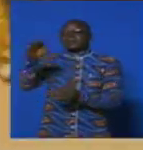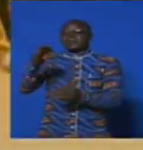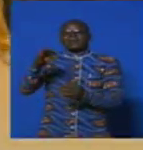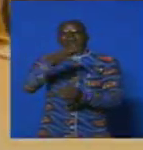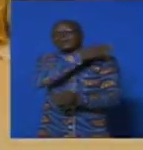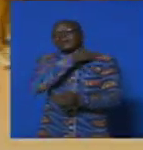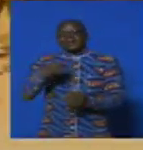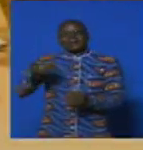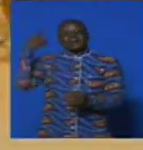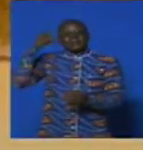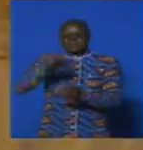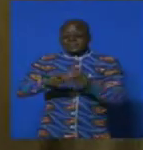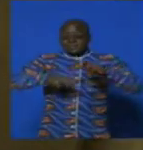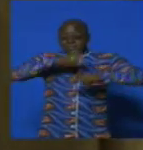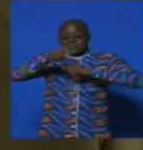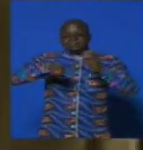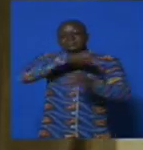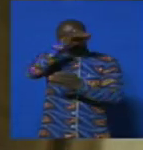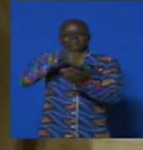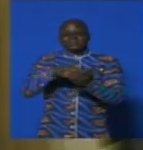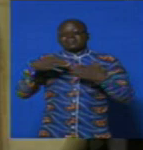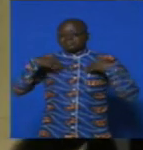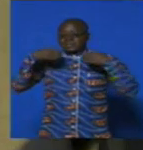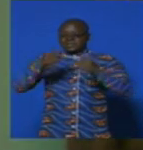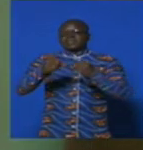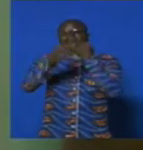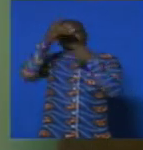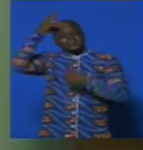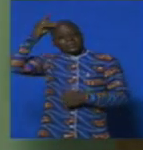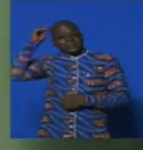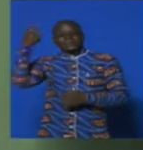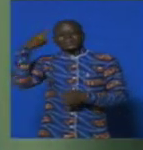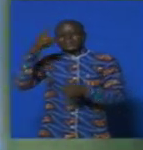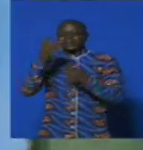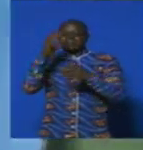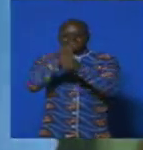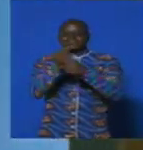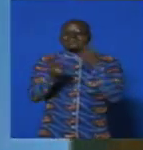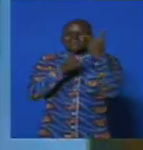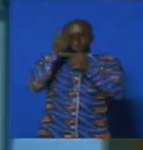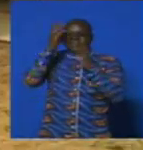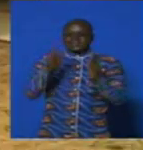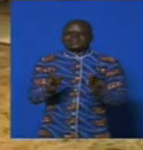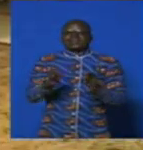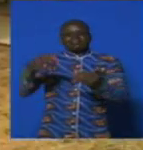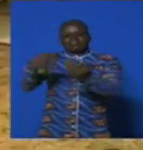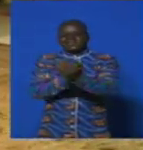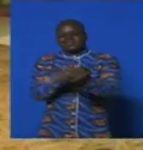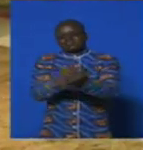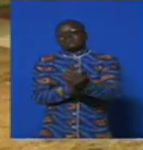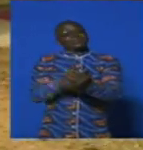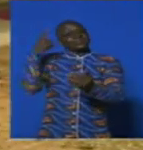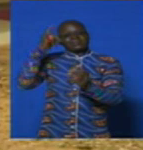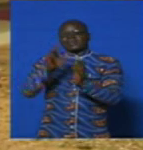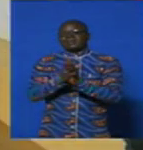laboratoire et les différentes salles du centre médical urbain de Dori qui reçoivent les visiteurs. La nouvelle gare routière de la ville, elle est prête